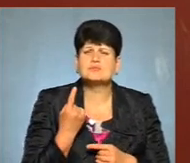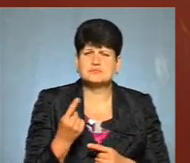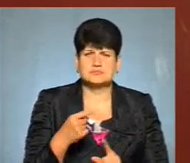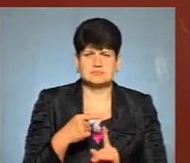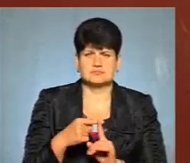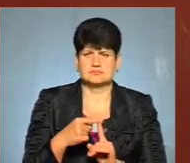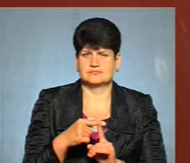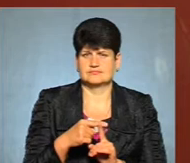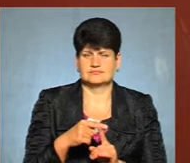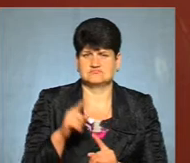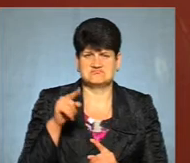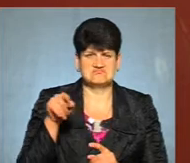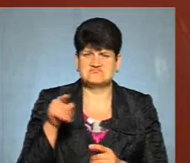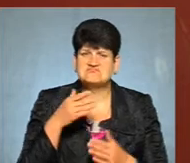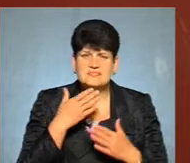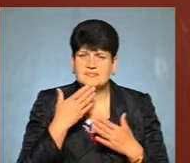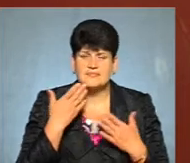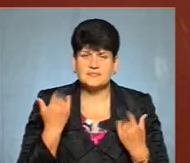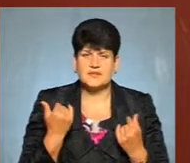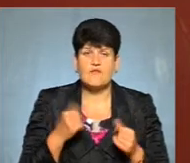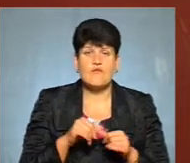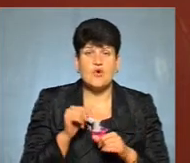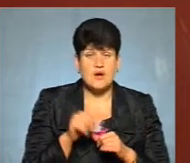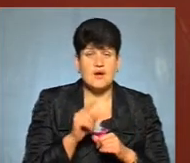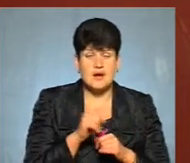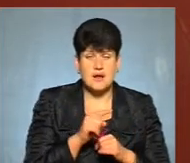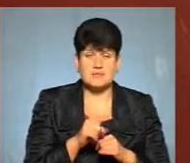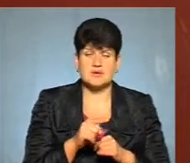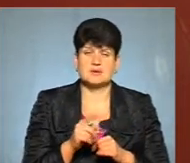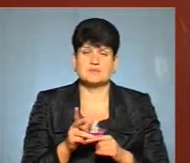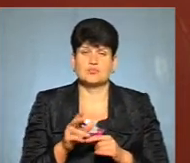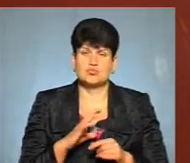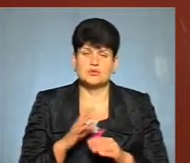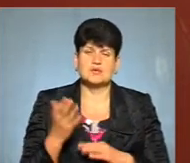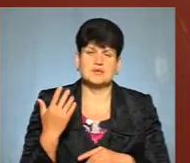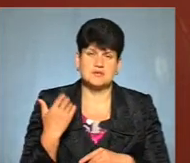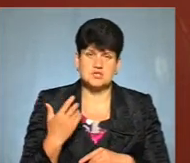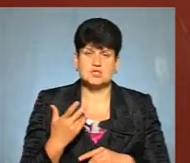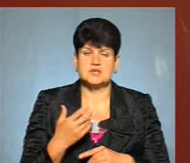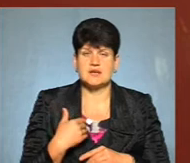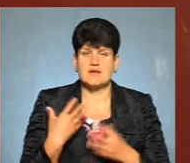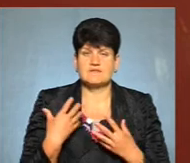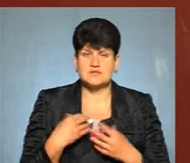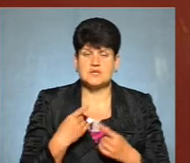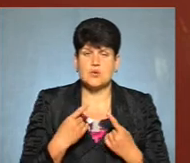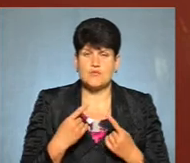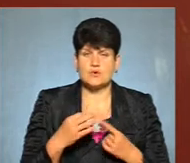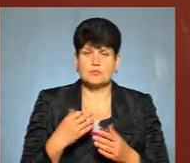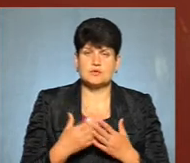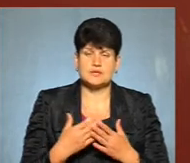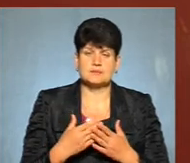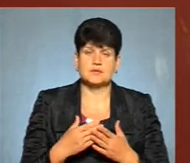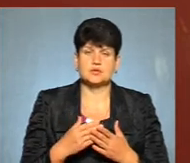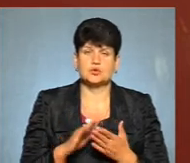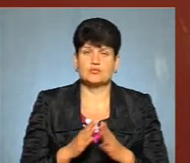законопроекті 2708 деякі риси позитивних змін були. Ну, зокрема, я вже говорив про типи трудових